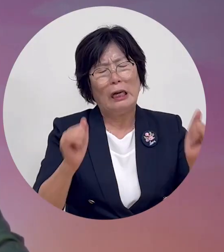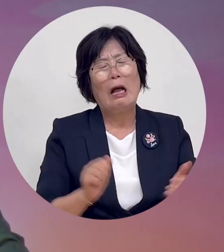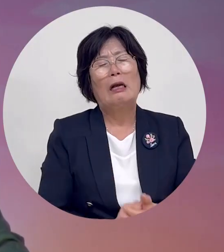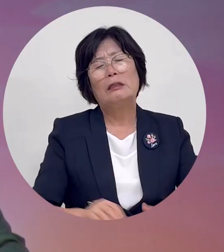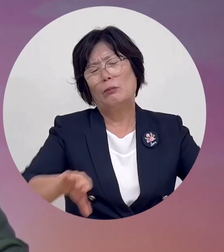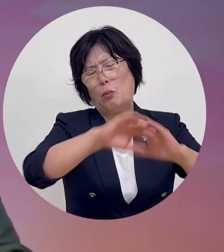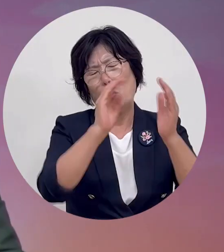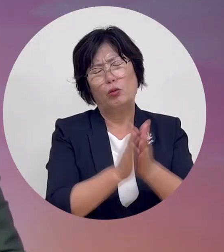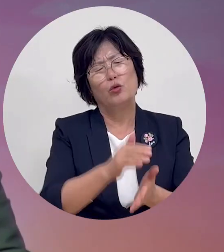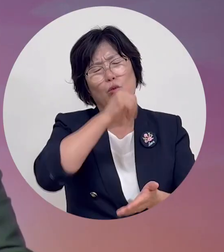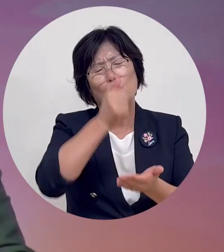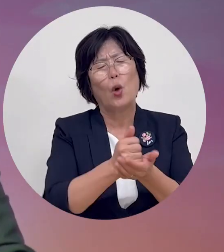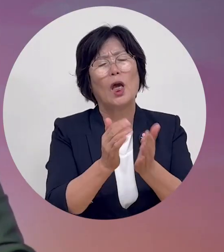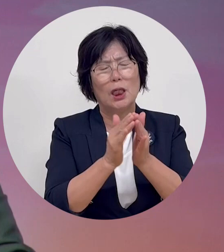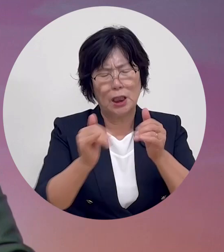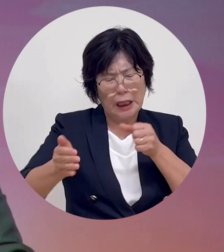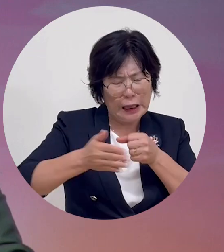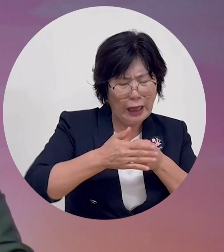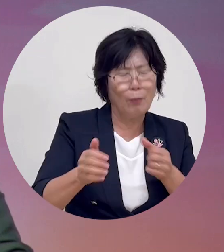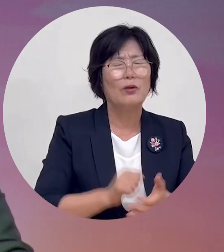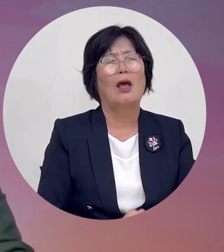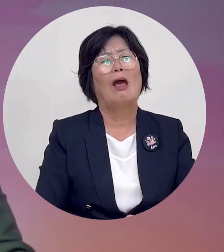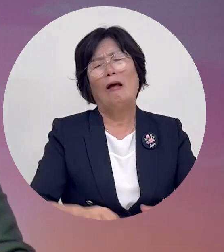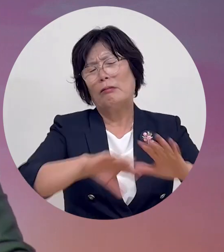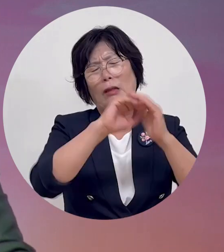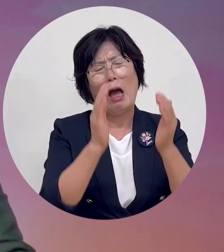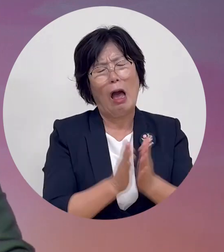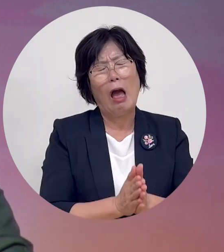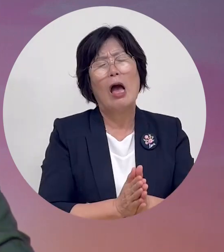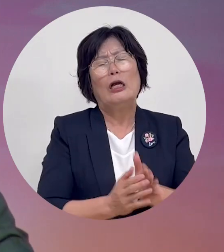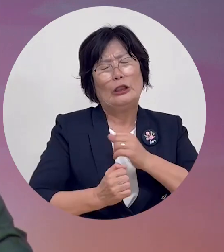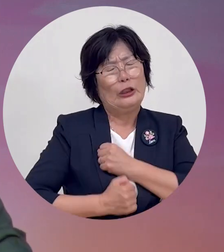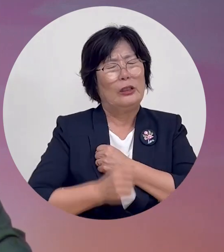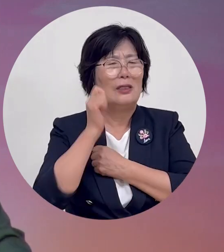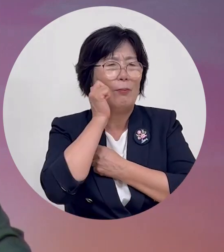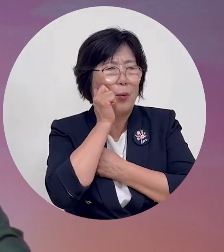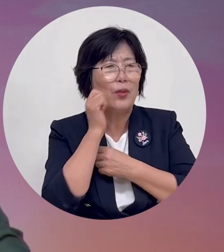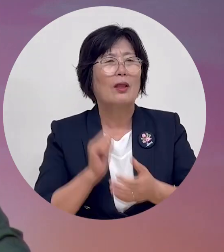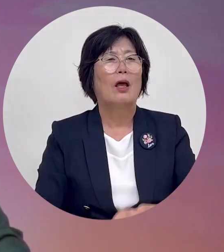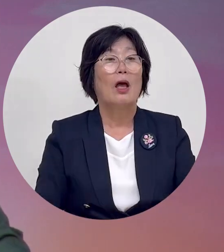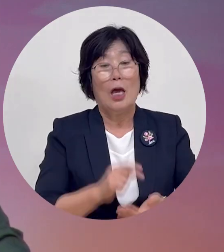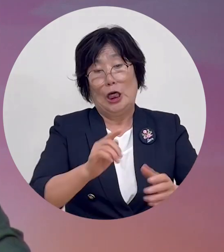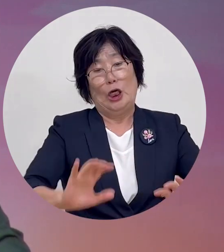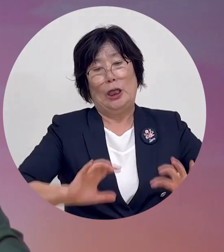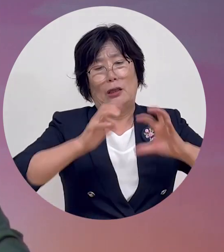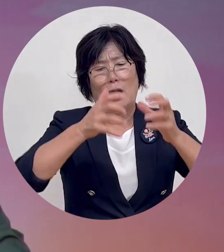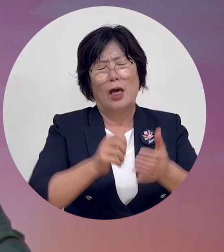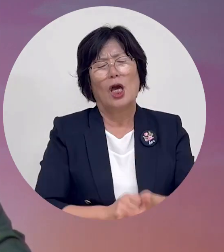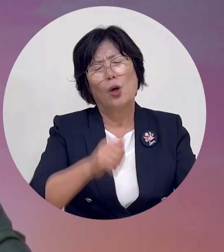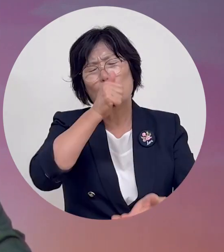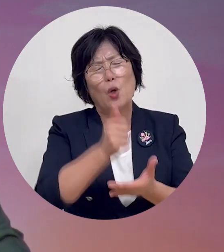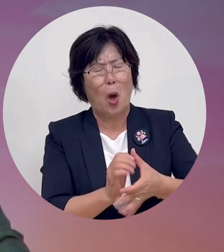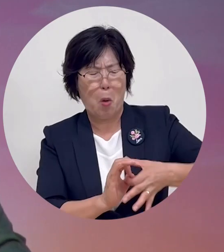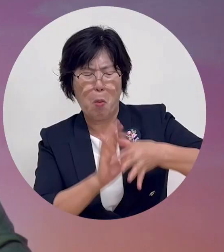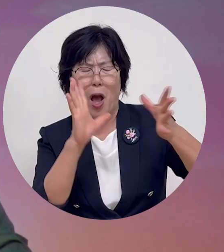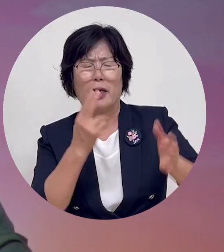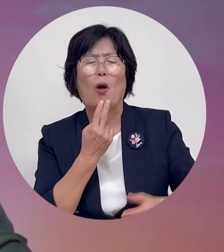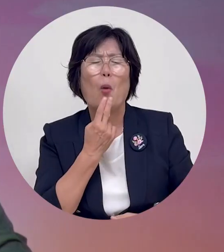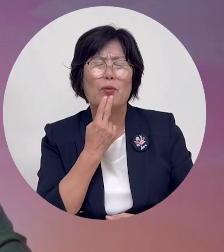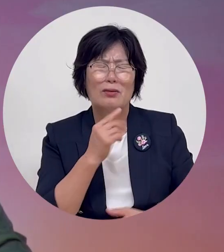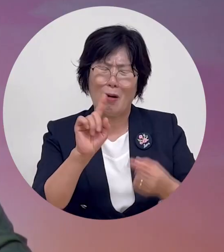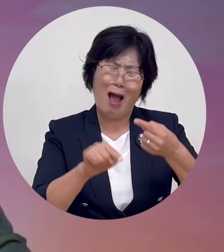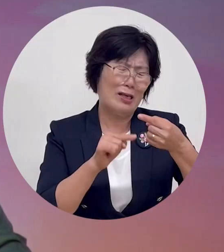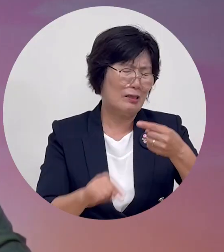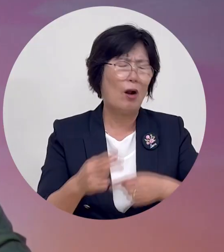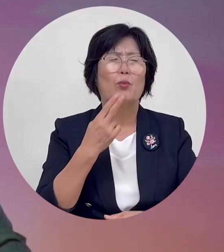타락했어요. 지금 죄성이 없고 죄와 무관한 사람은 단 한 사람도 없어요. 죄인이 아닌 사람은 단 한 사람도